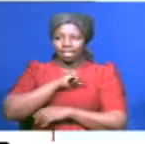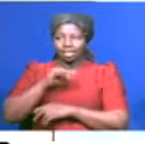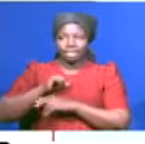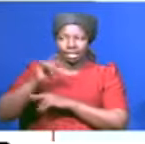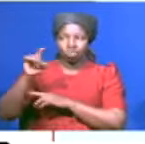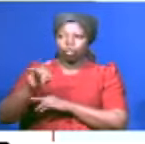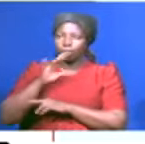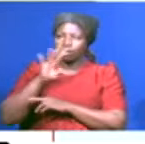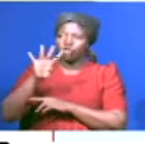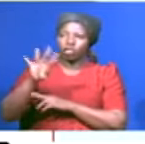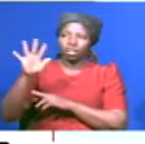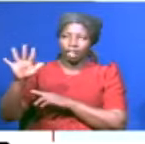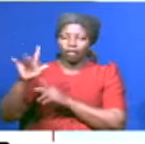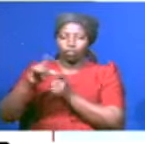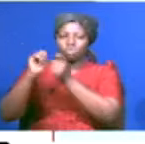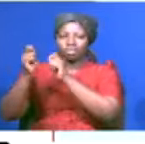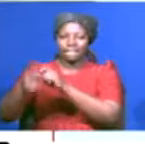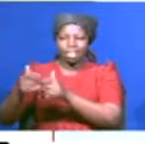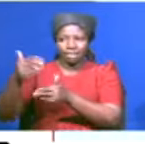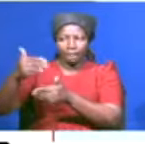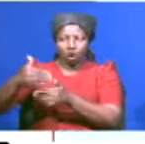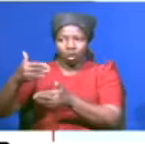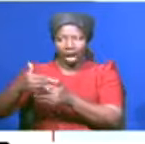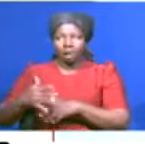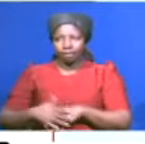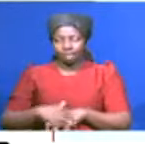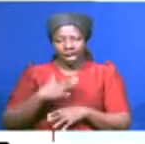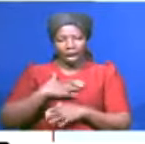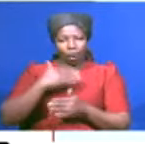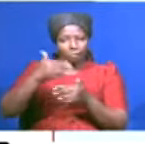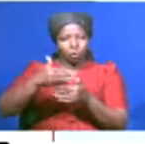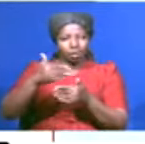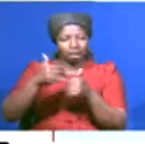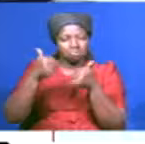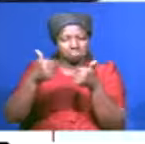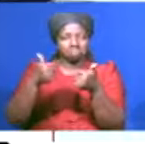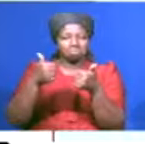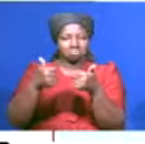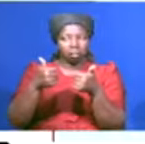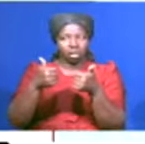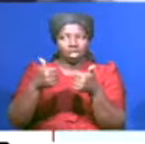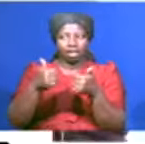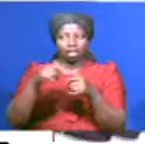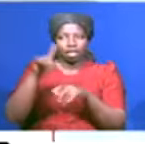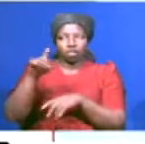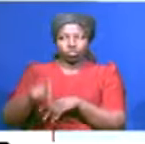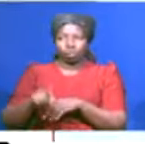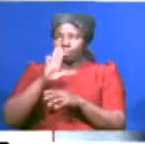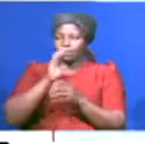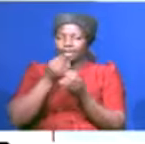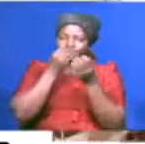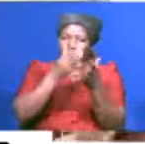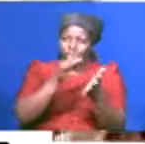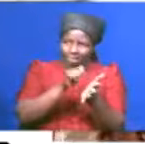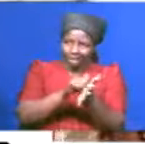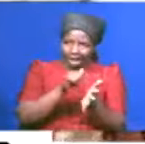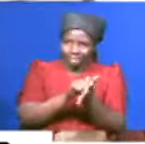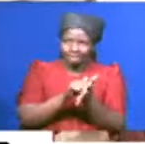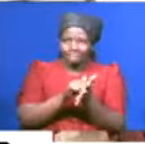45. Wabadilishe mpaka. Mpaka yetu iko saburi. Waambiwe hivyo ifikie wadau na Mtula